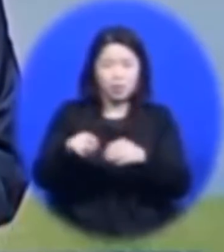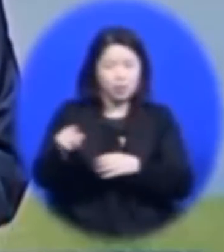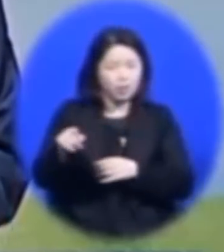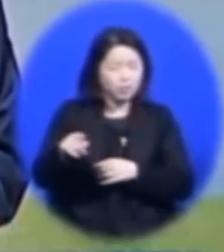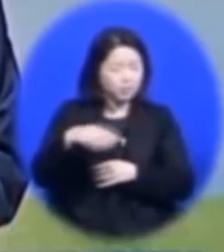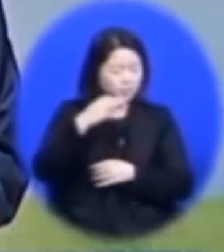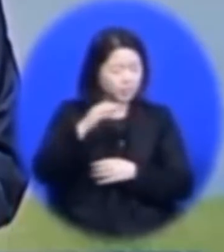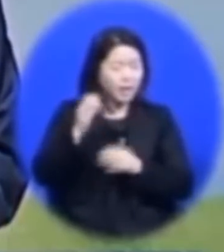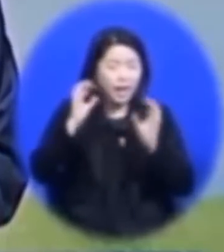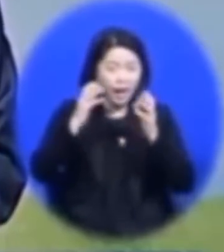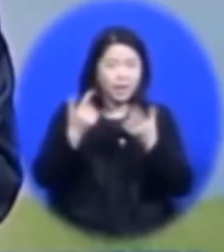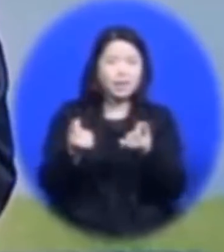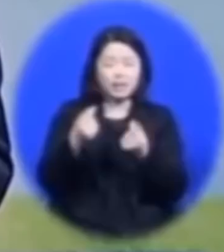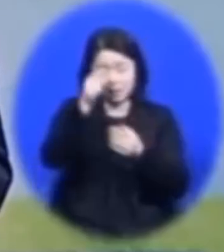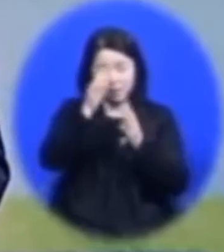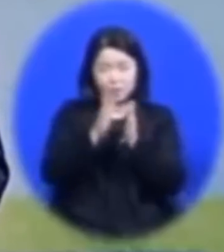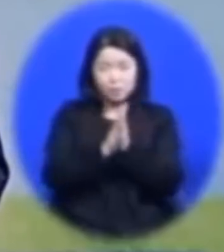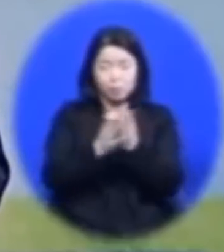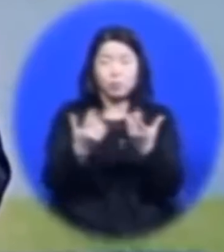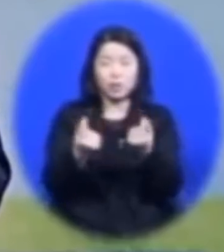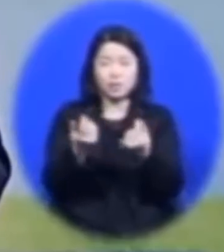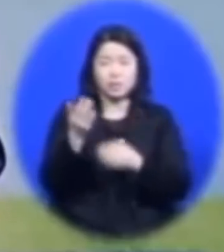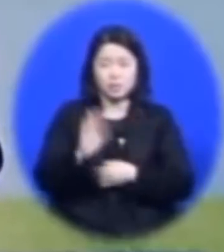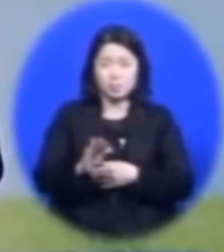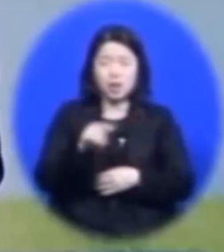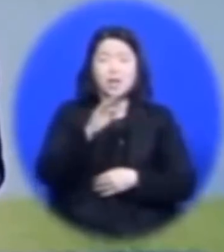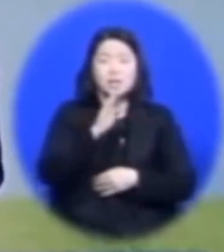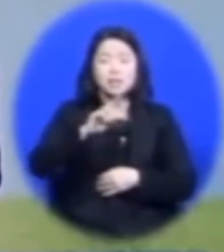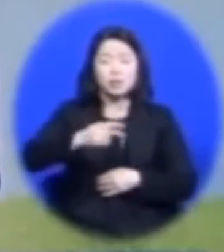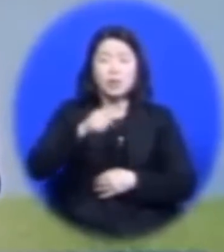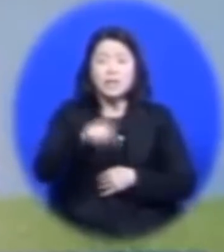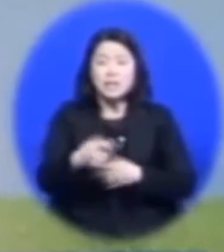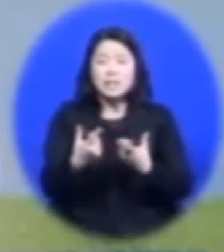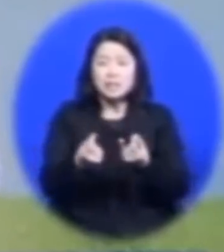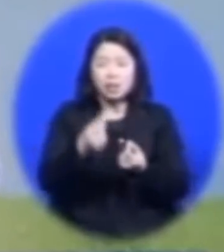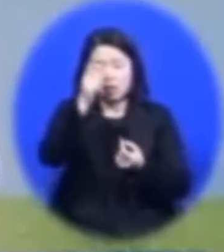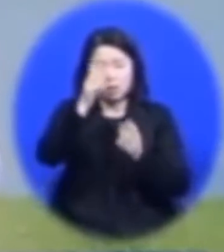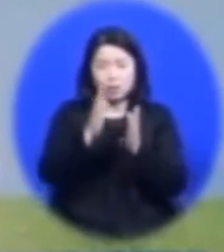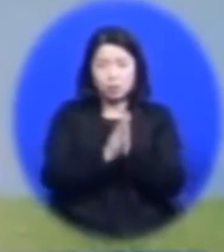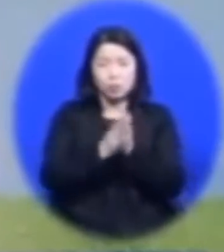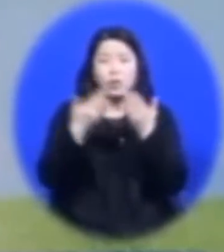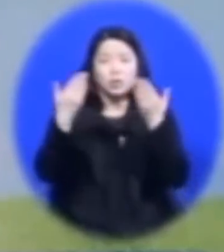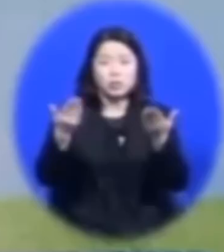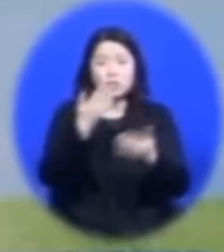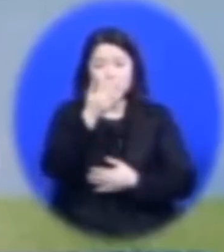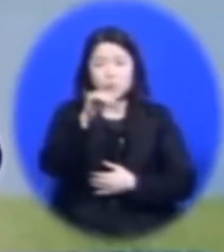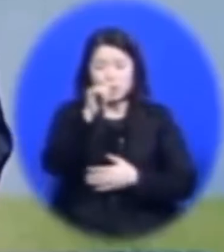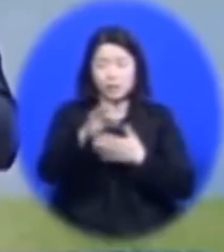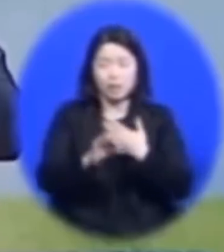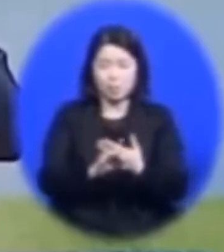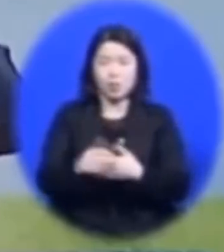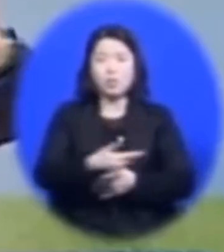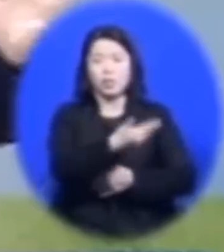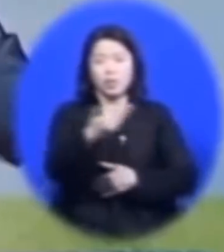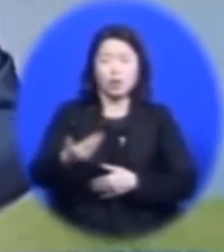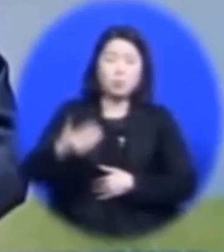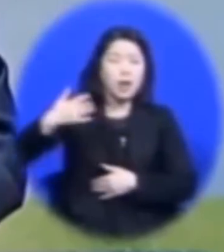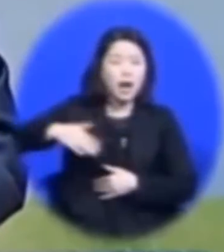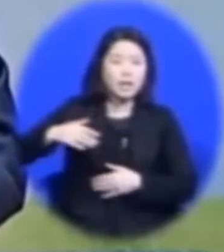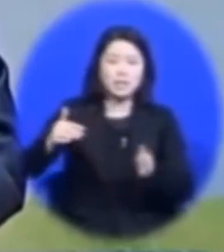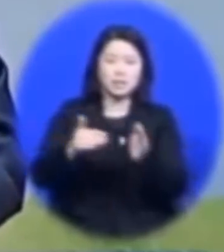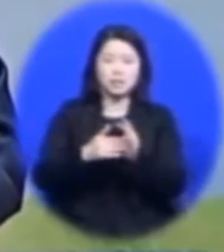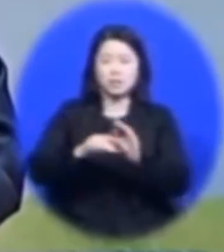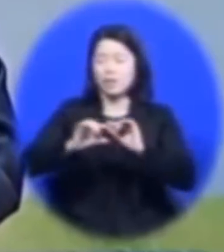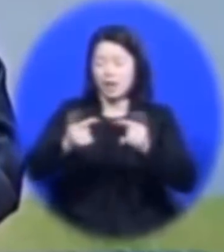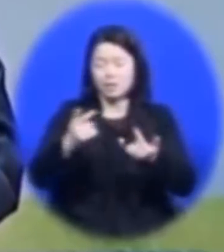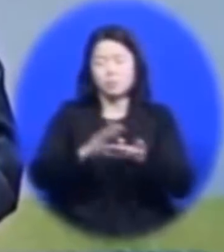이기도 하지 말 그래도 이런 기도라도 나오고 있다면 여러분 아직 끝이 는 아닌